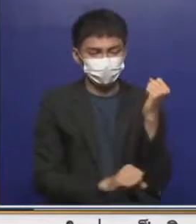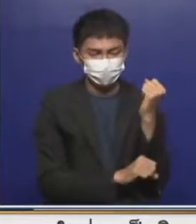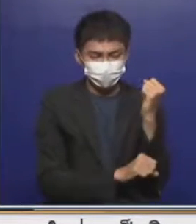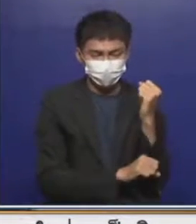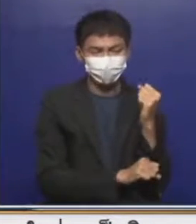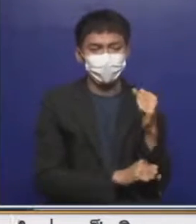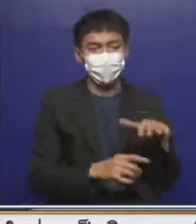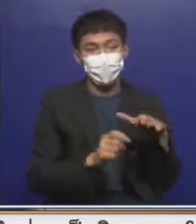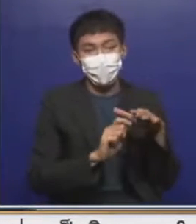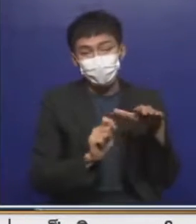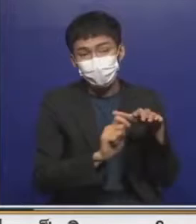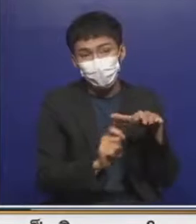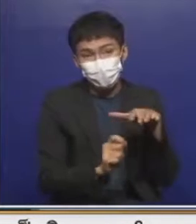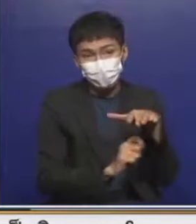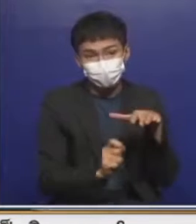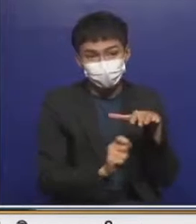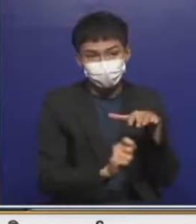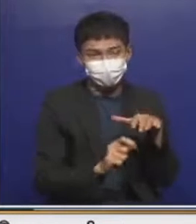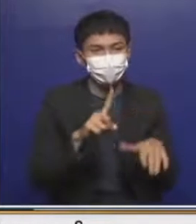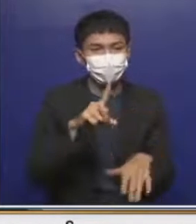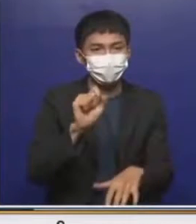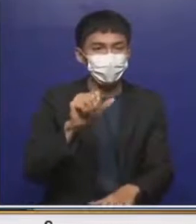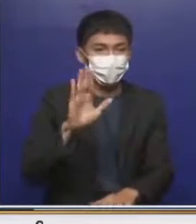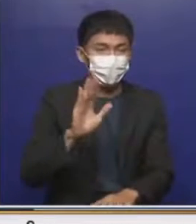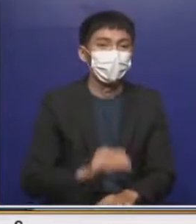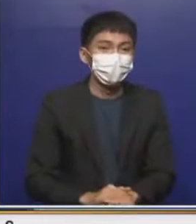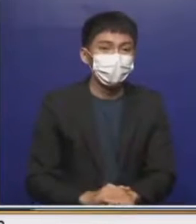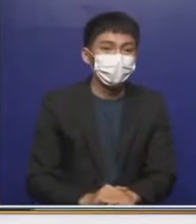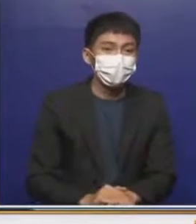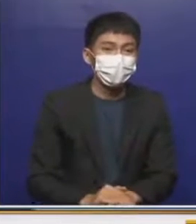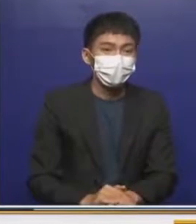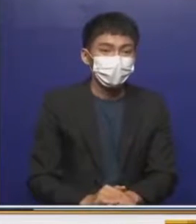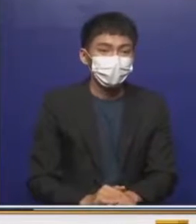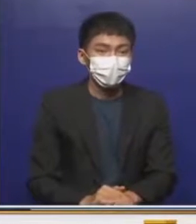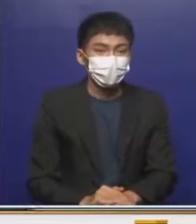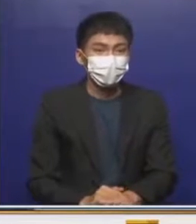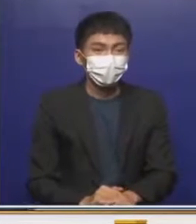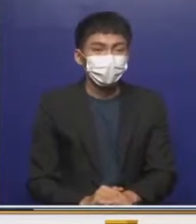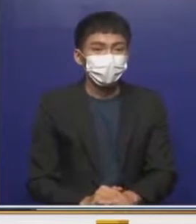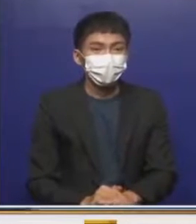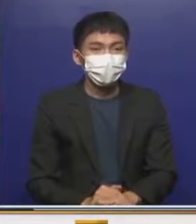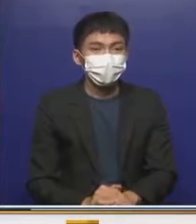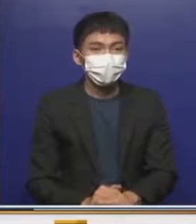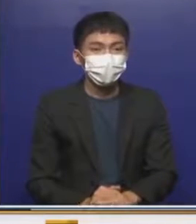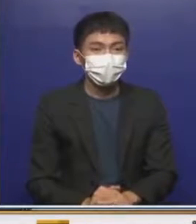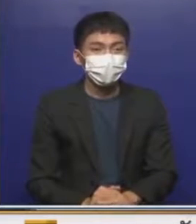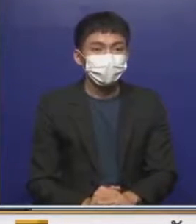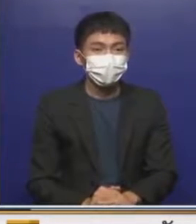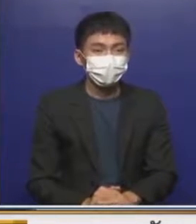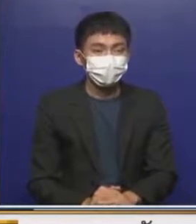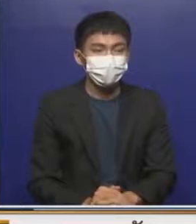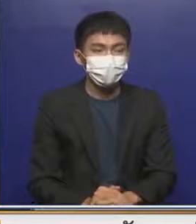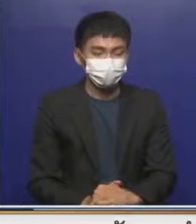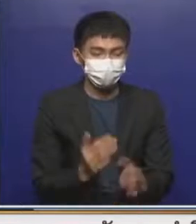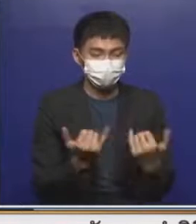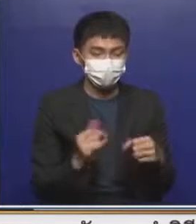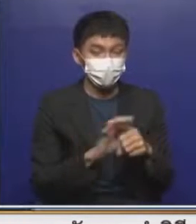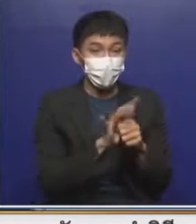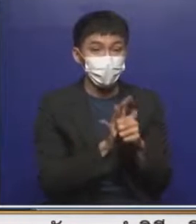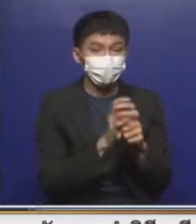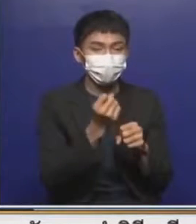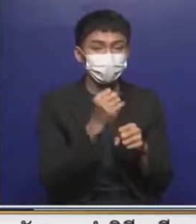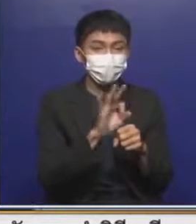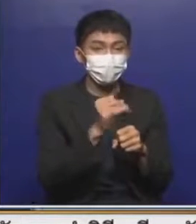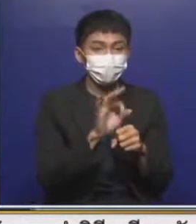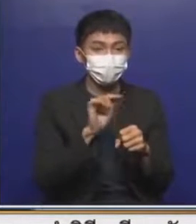ถึงเกือบ 1 แสน 5 มนคนขมูธานครับสถานการณการแพรระบาดของโวิด-